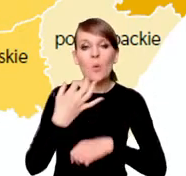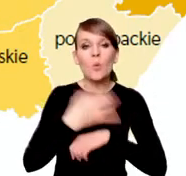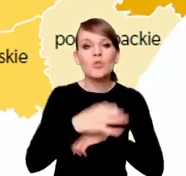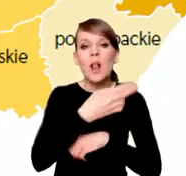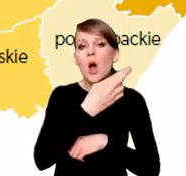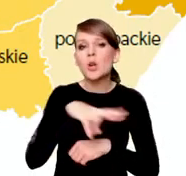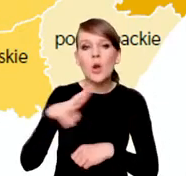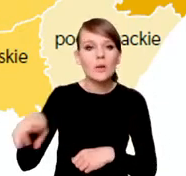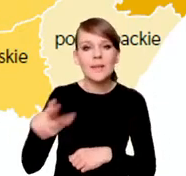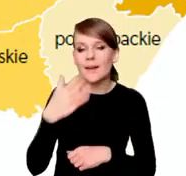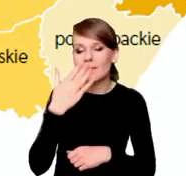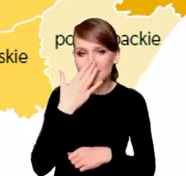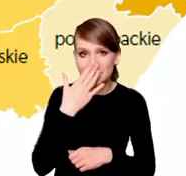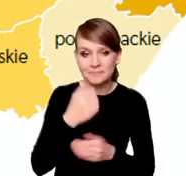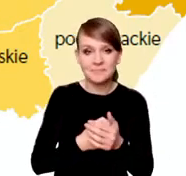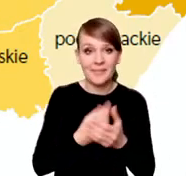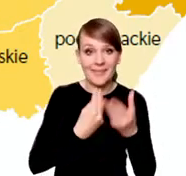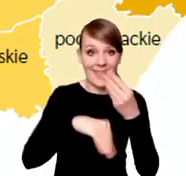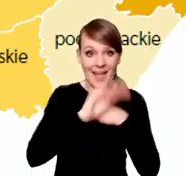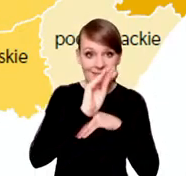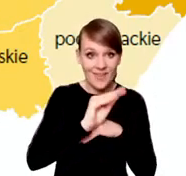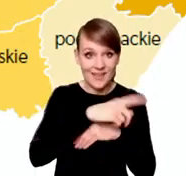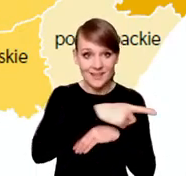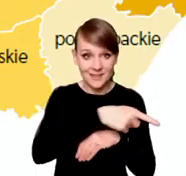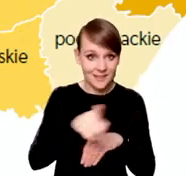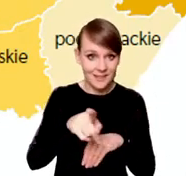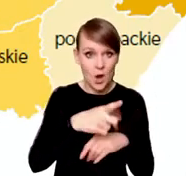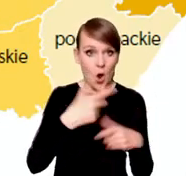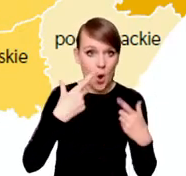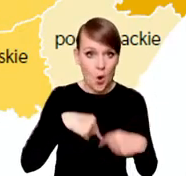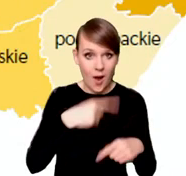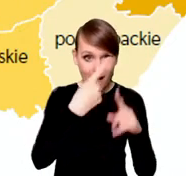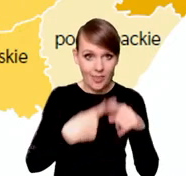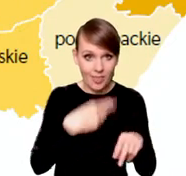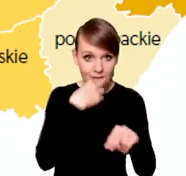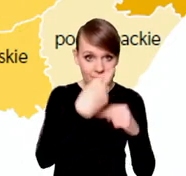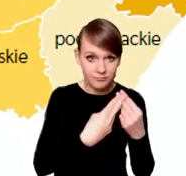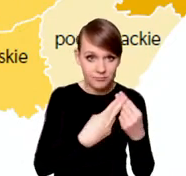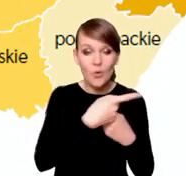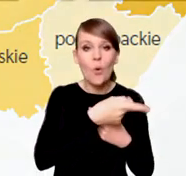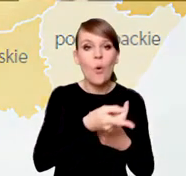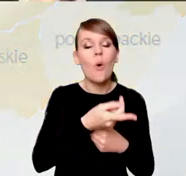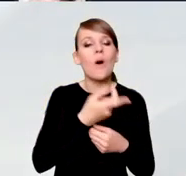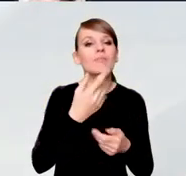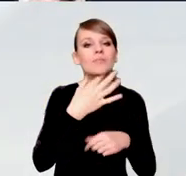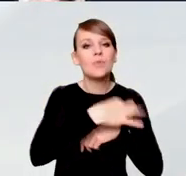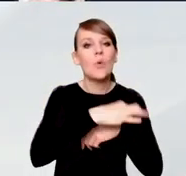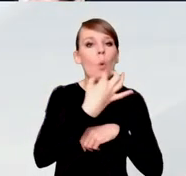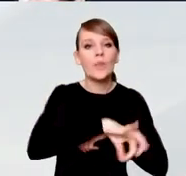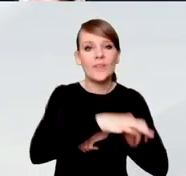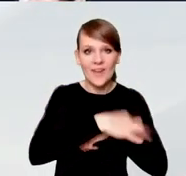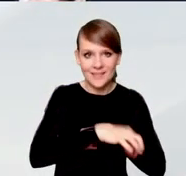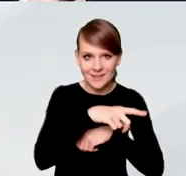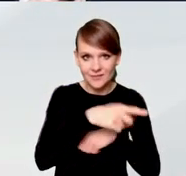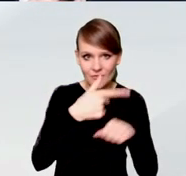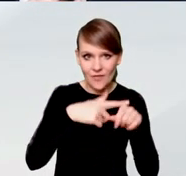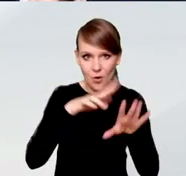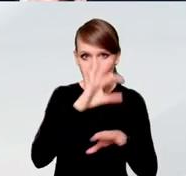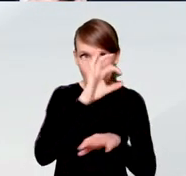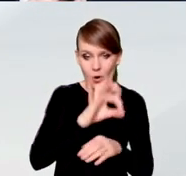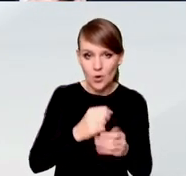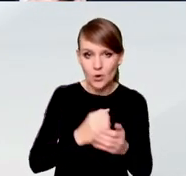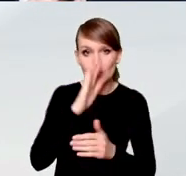osób badanych kształci się w uniwersytetach 28% próby, w wyższych